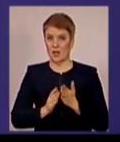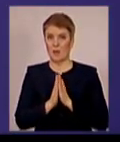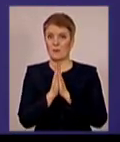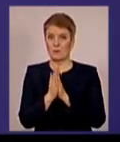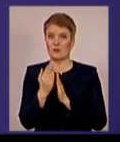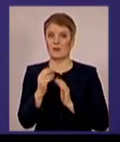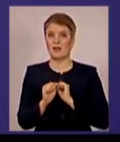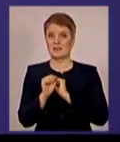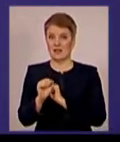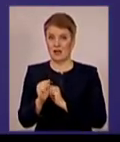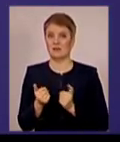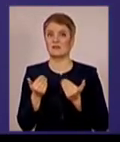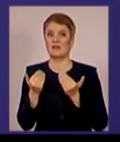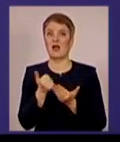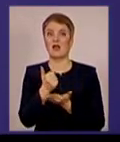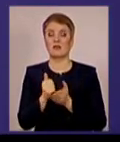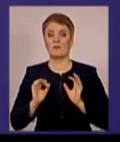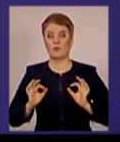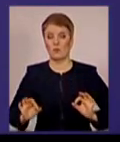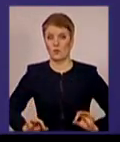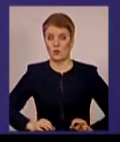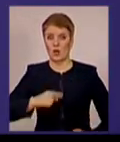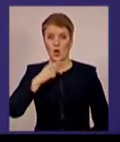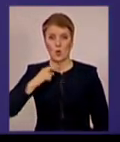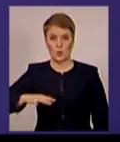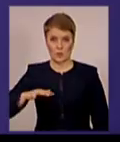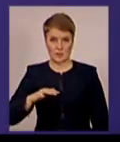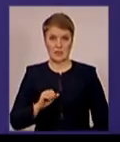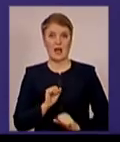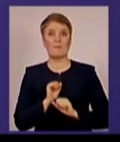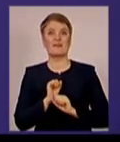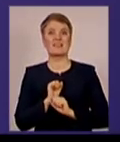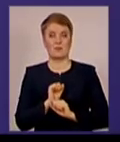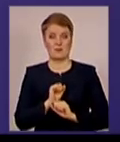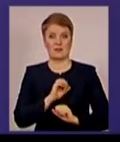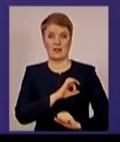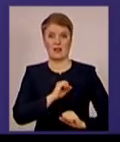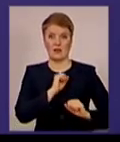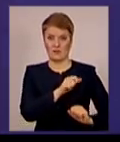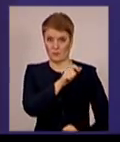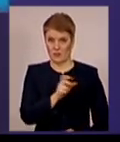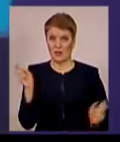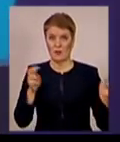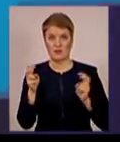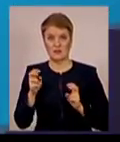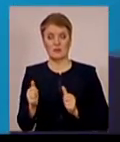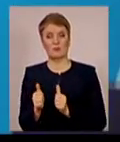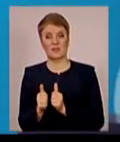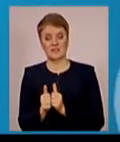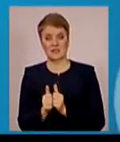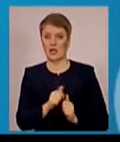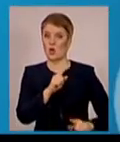до Генпрокурора Росії. Підтримати правозахисника до будівлі суду в анексованому Криму прийшли також близькі, родичі та